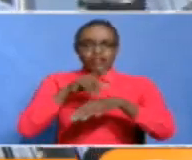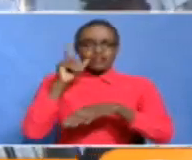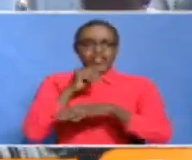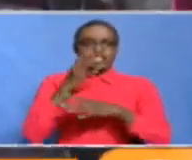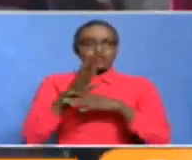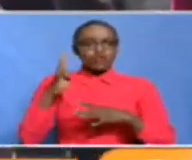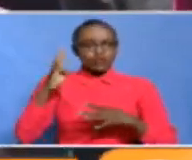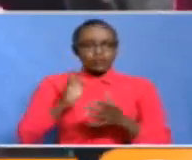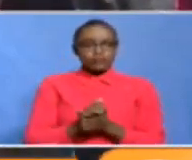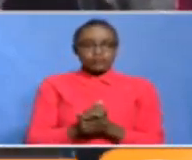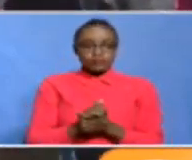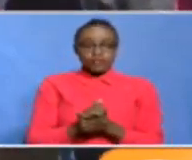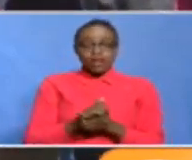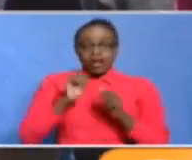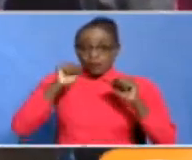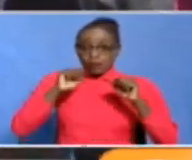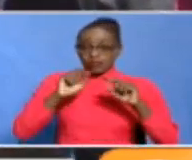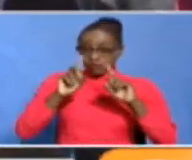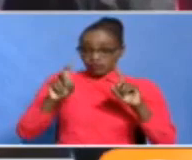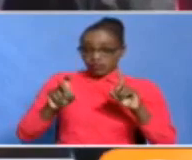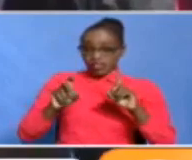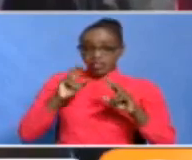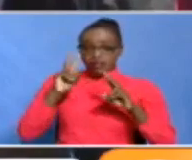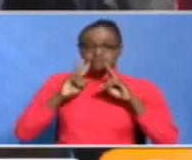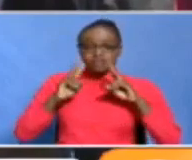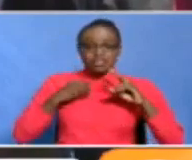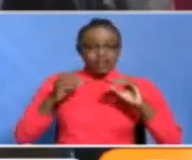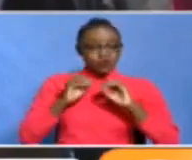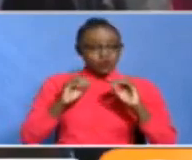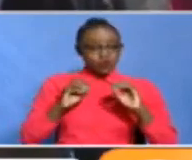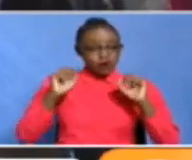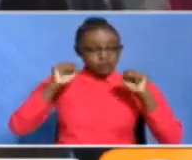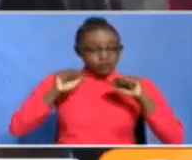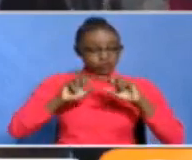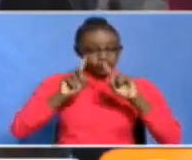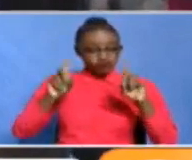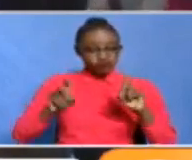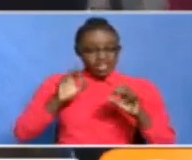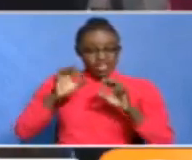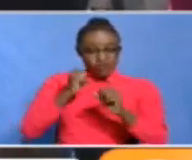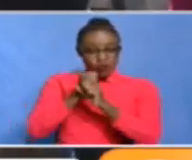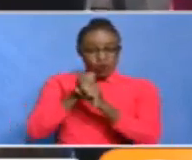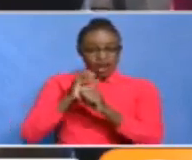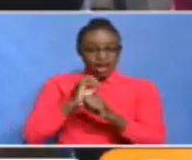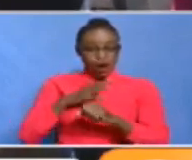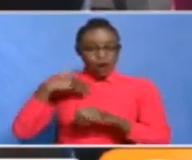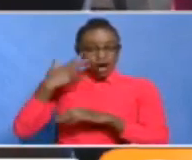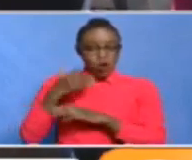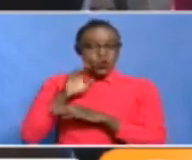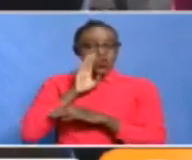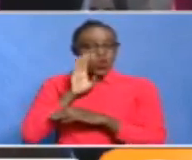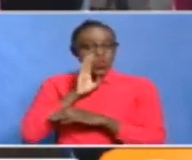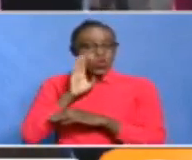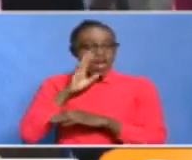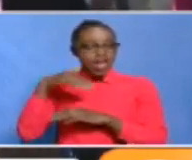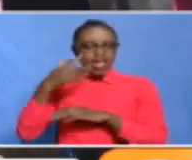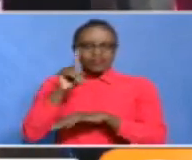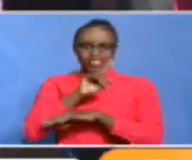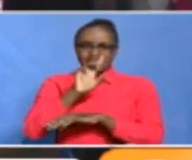4. Itawezekana jameni bila amani? Itawezekana kama kazi yetu kila saa ni kusengenyana kila